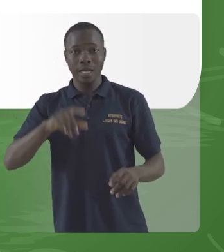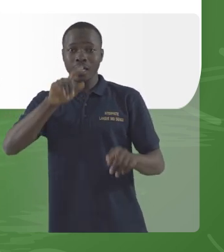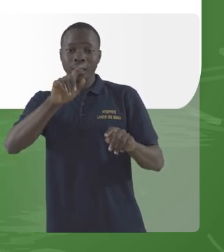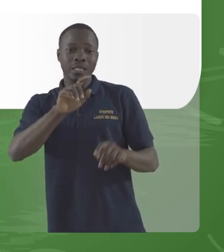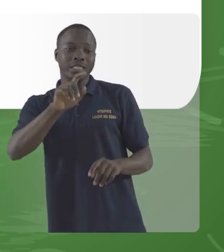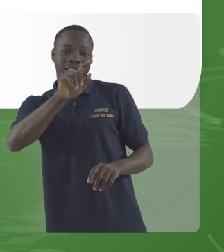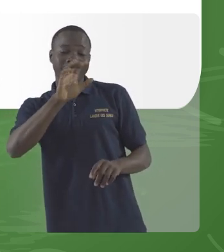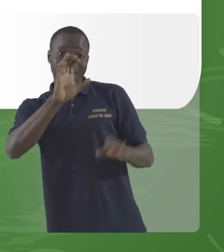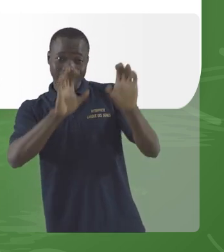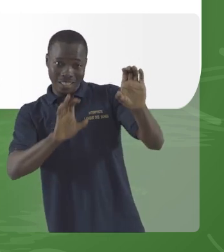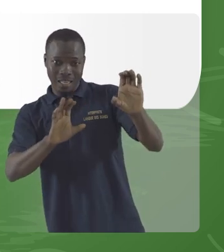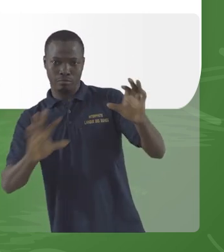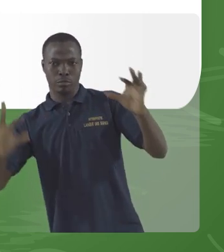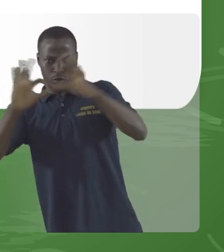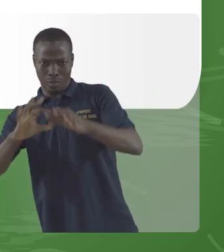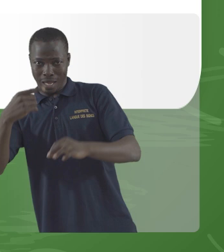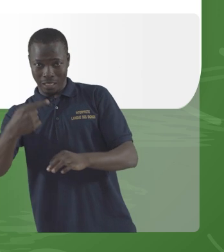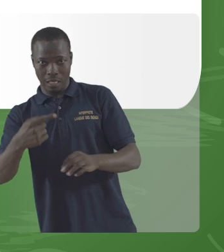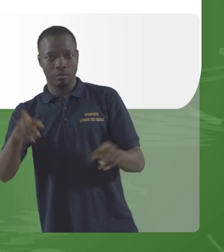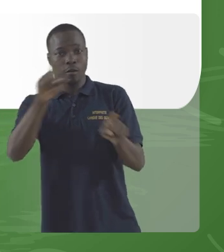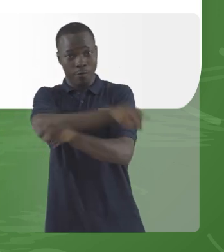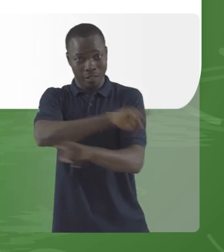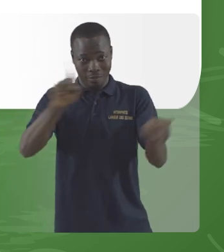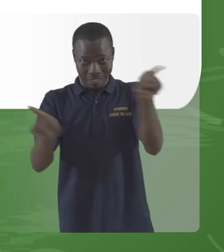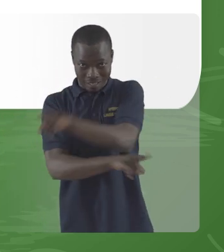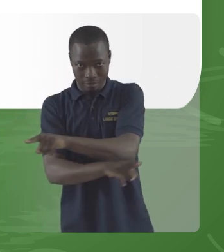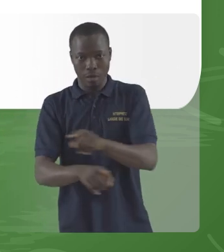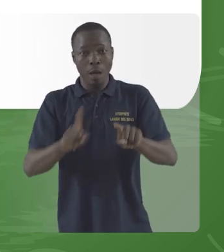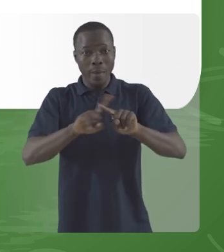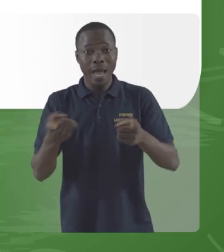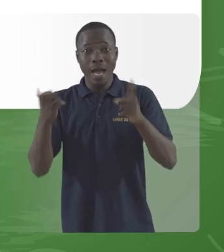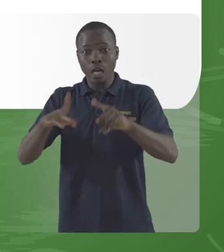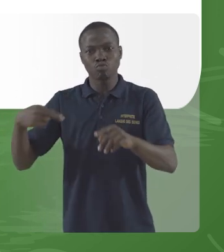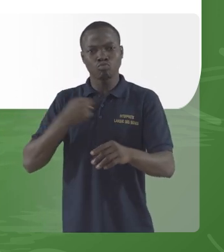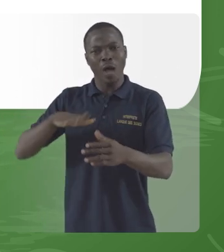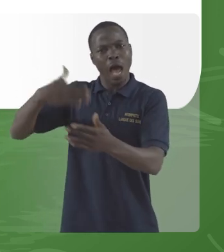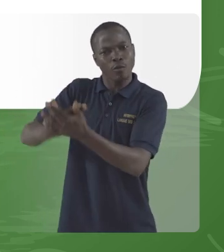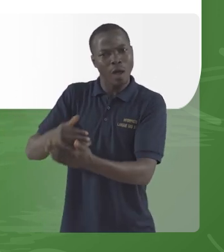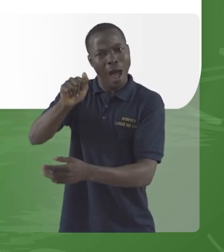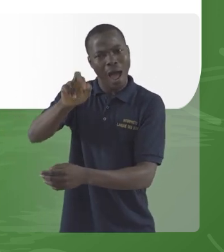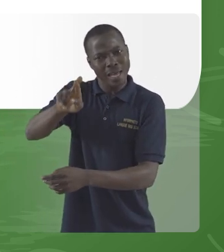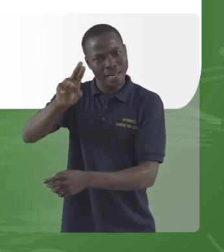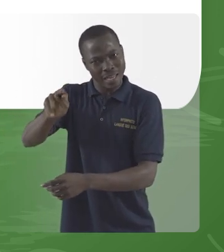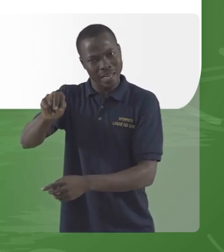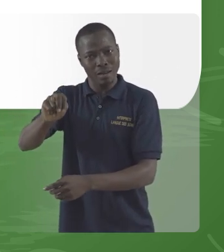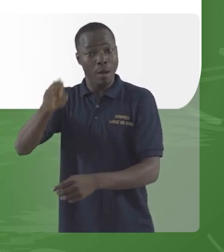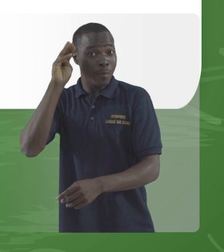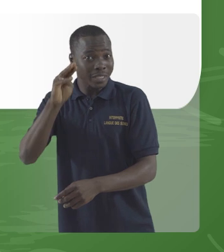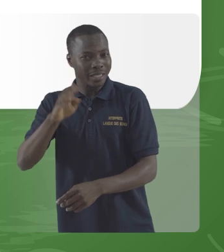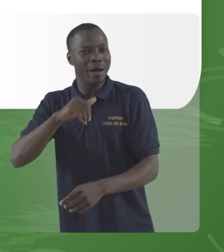et vice-versa. Mais lorsque nous passons dans l'ARN messager, il n'existe pas de